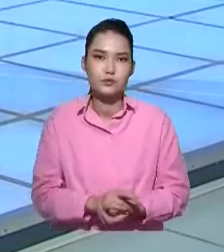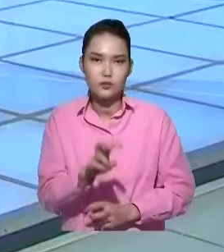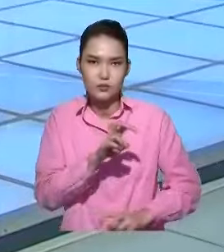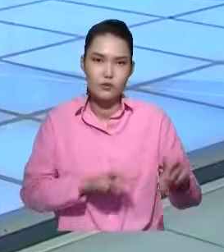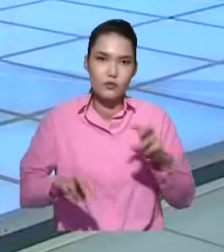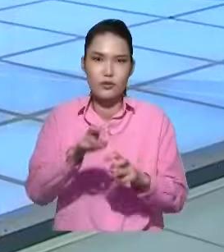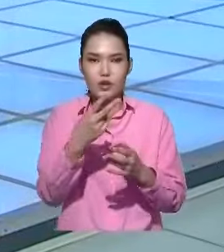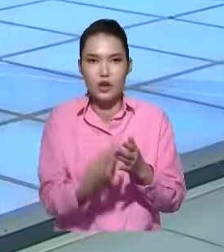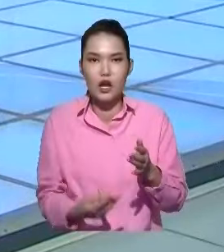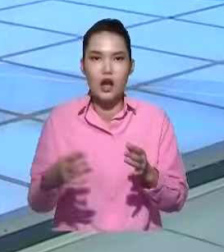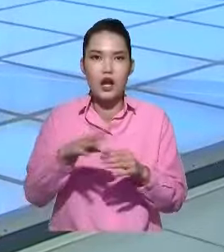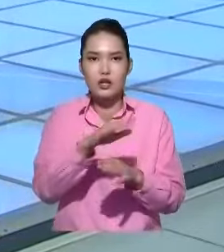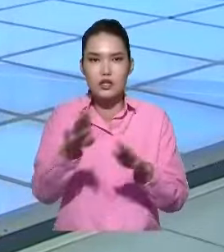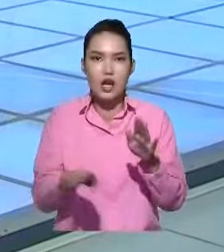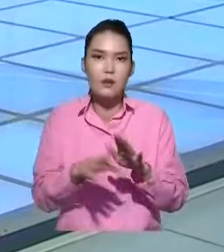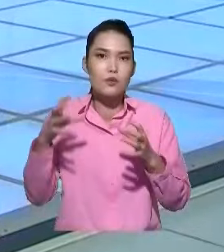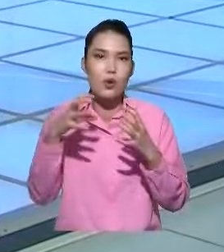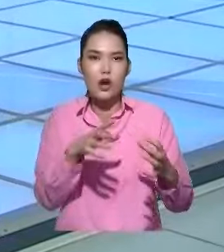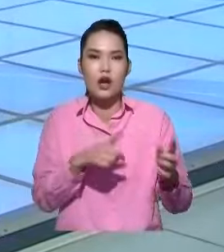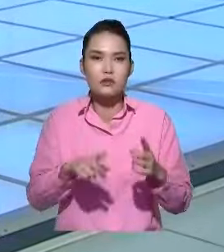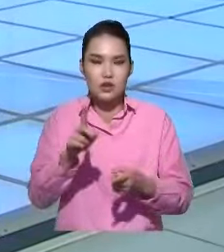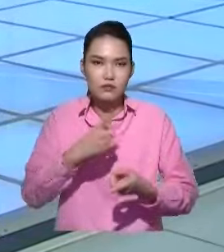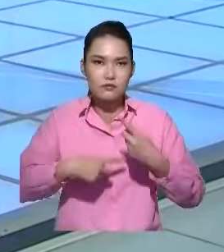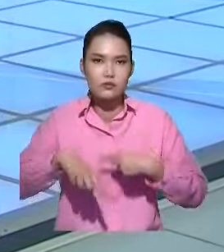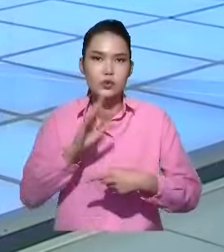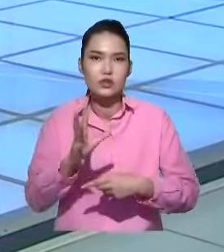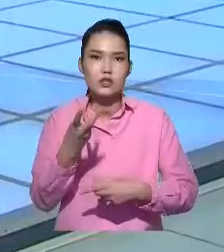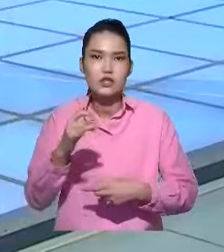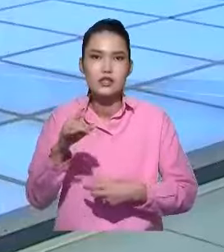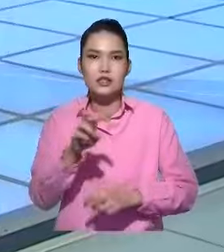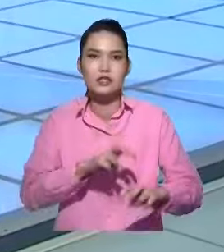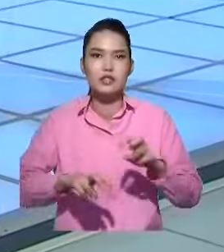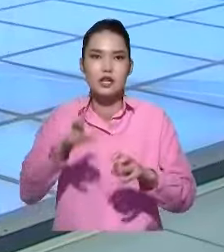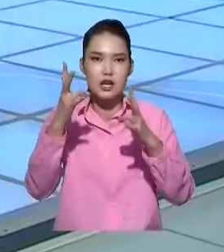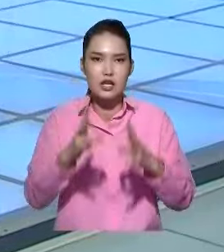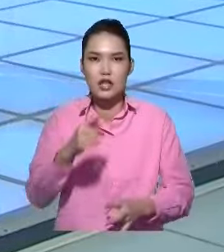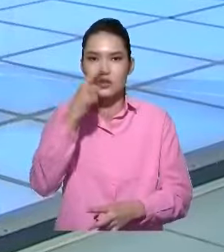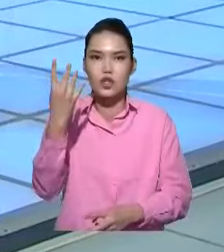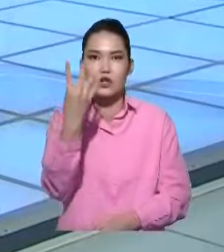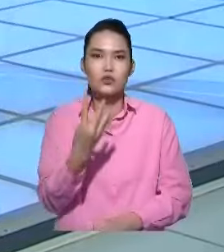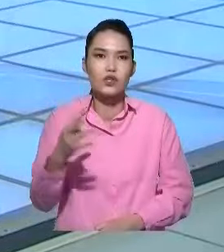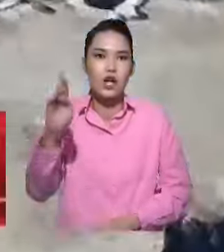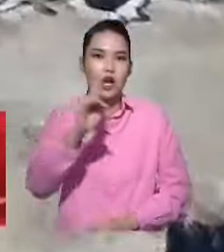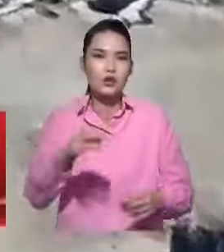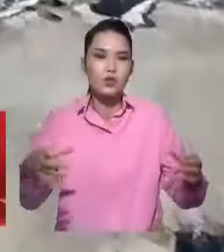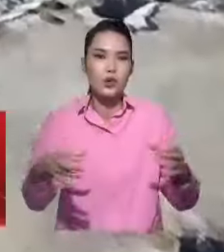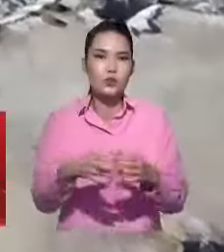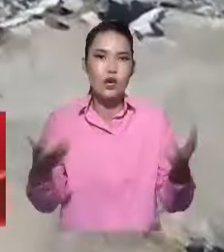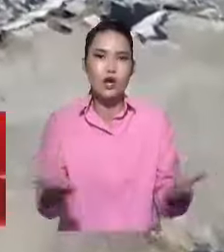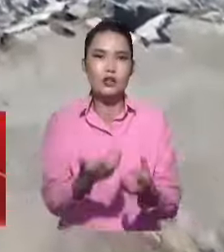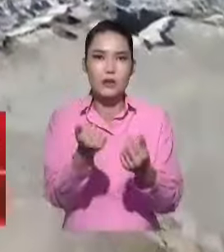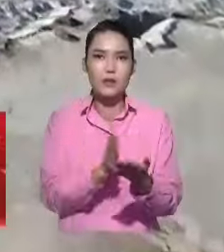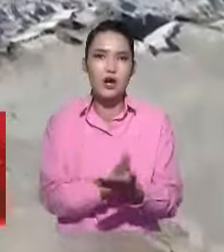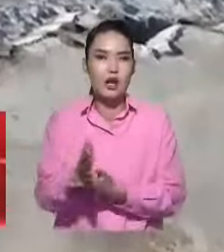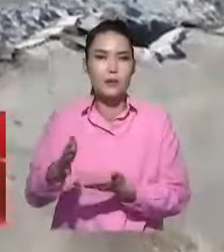Поиски провалившегося под землю автобуса готовятся возобновить в Майкоине. Напомню, трагедия произошла 4 января. Группа спасателей направлялась